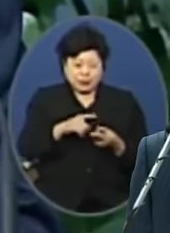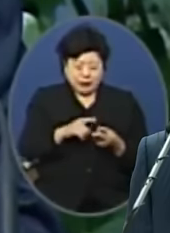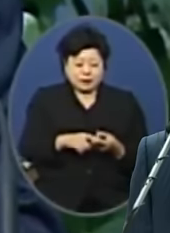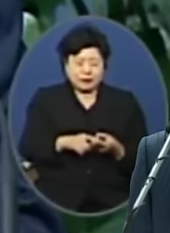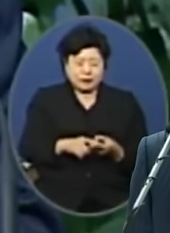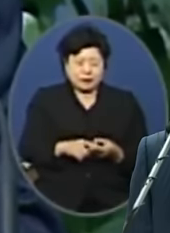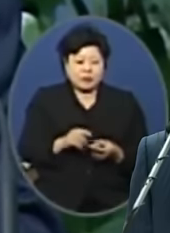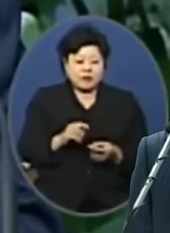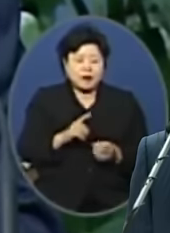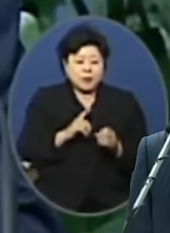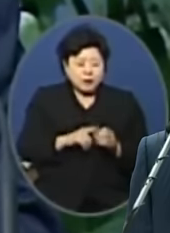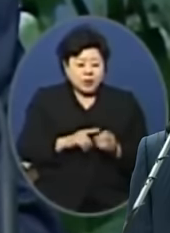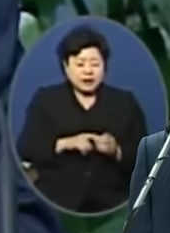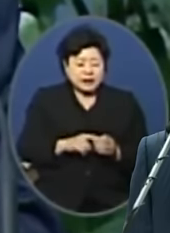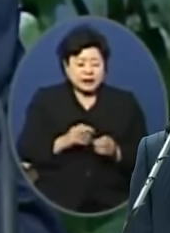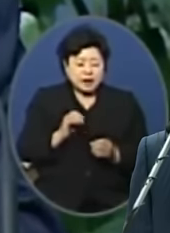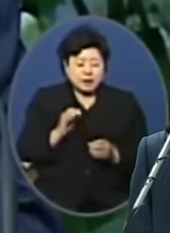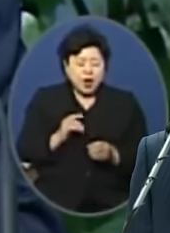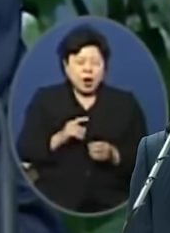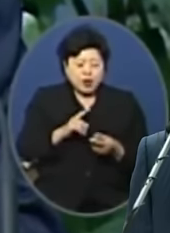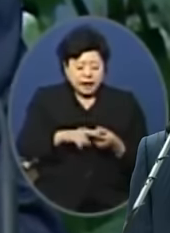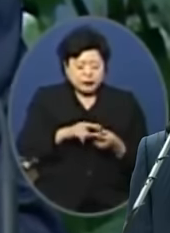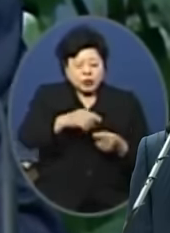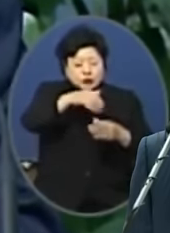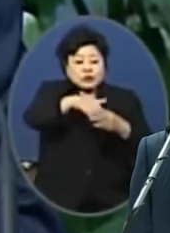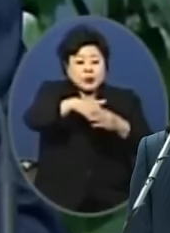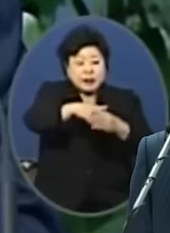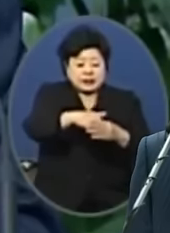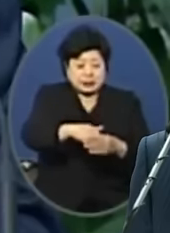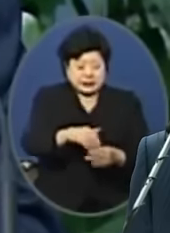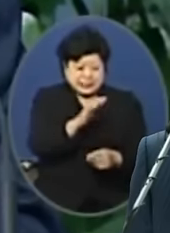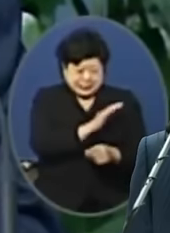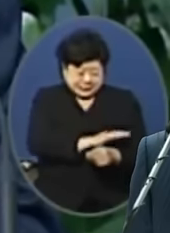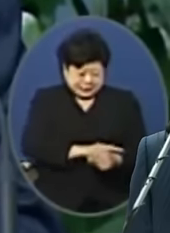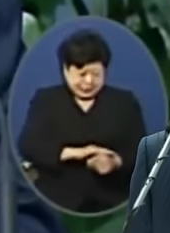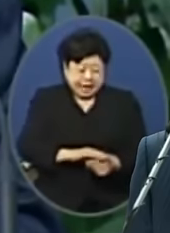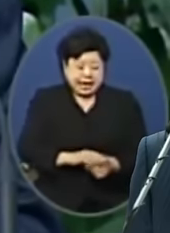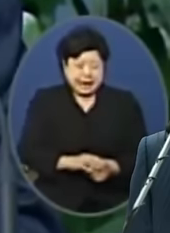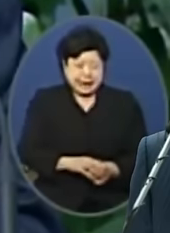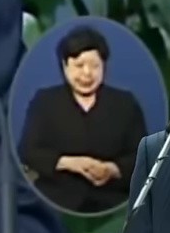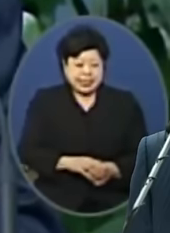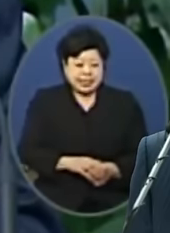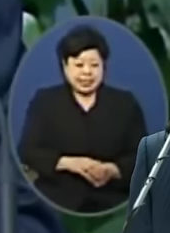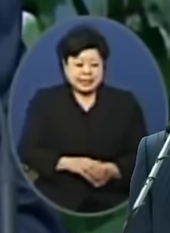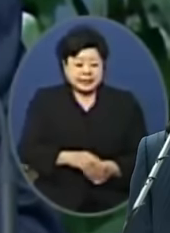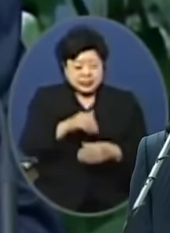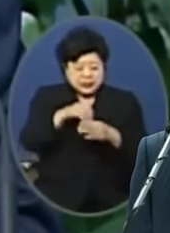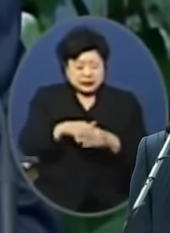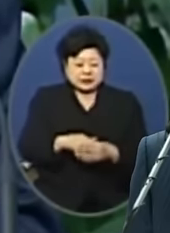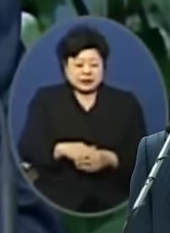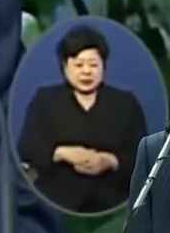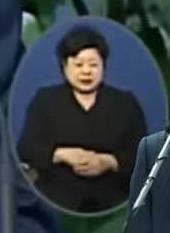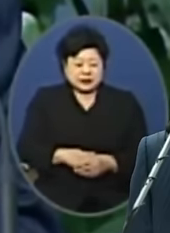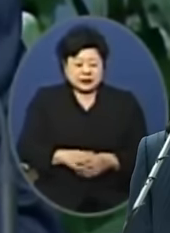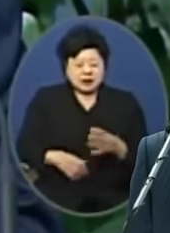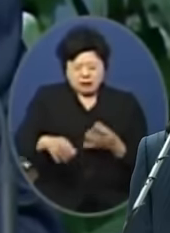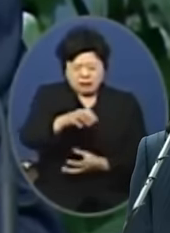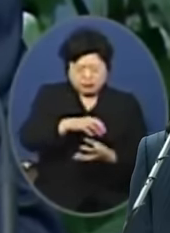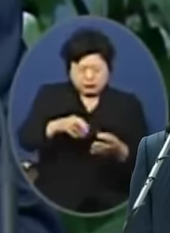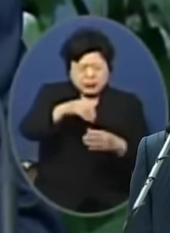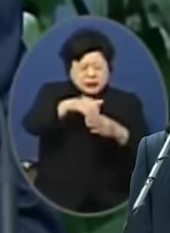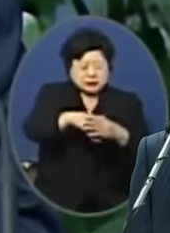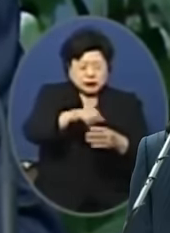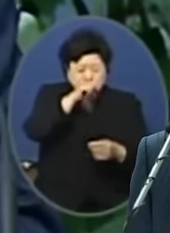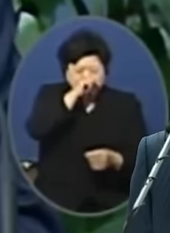벼는 벼를 심고 보리는 보리를 심고 잘 간추려서 심어야지 잡초를 심어놓고